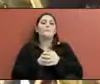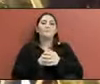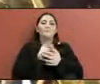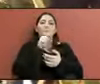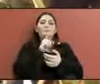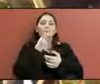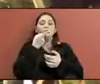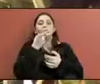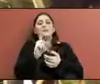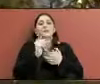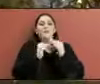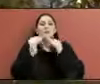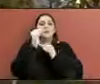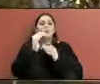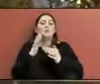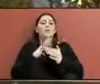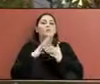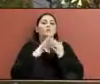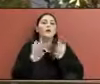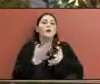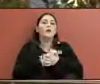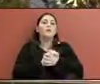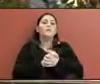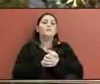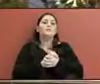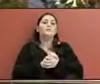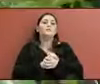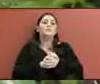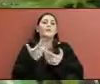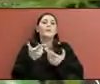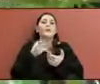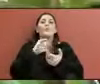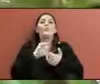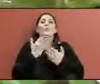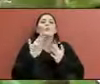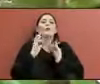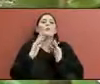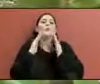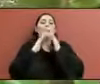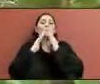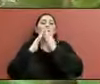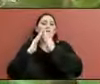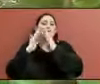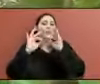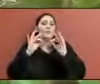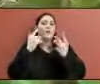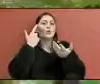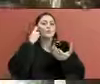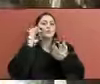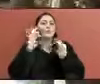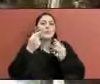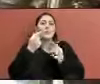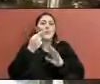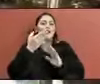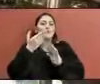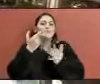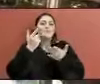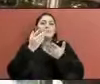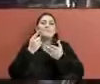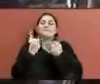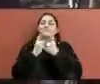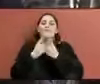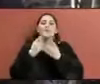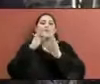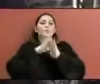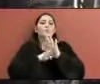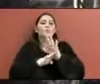bir vatandaşımız söz konusu. Tabii bunları hane olarak düşünürsek biraz daha sayı düşüyor. Dedi ki